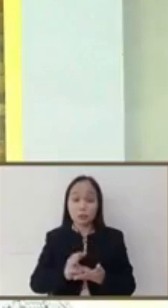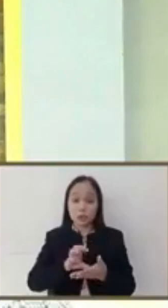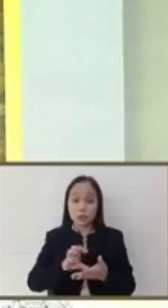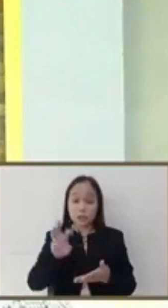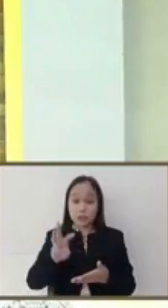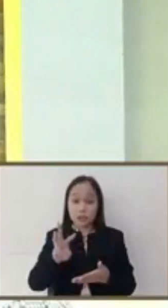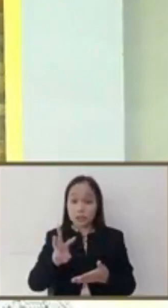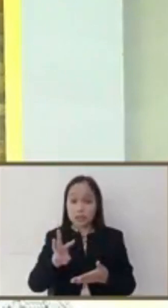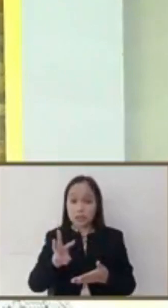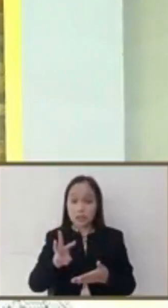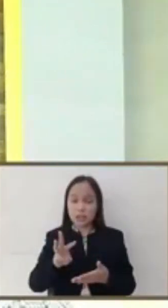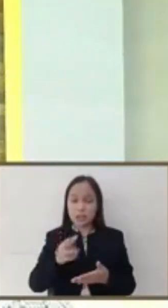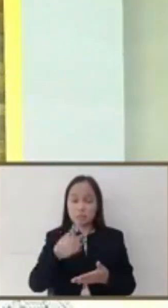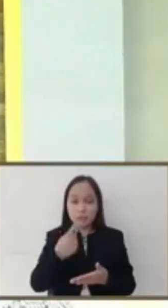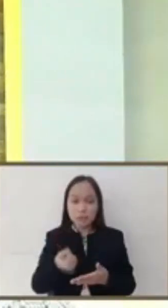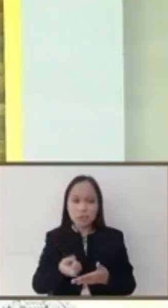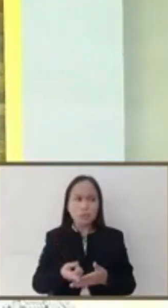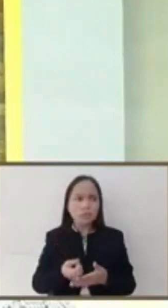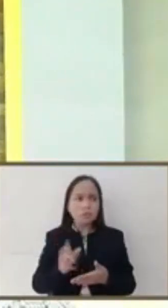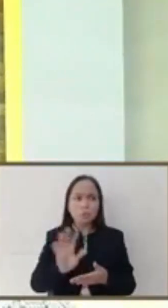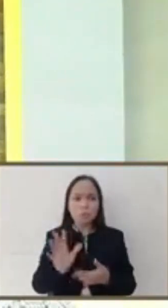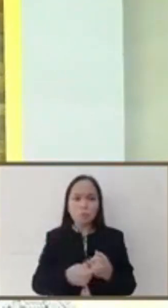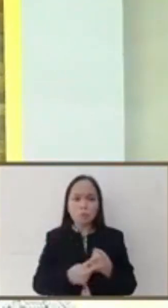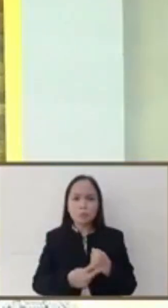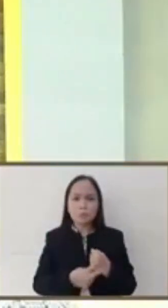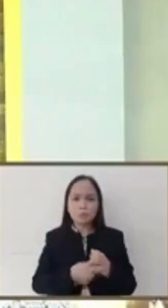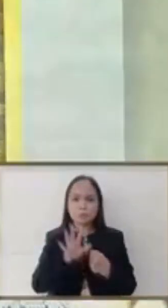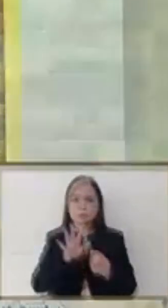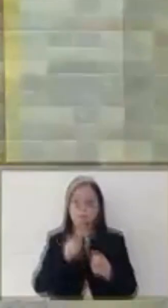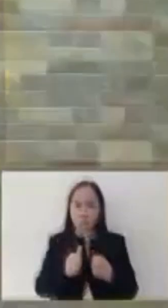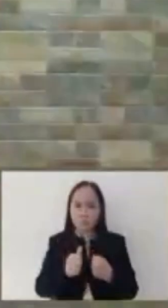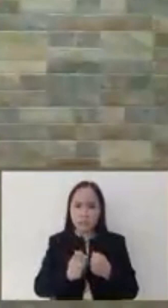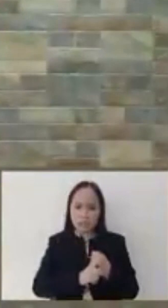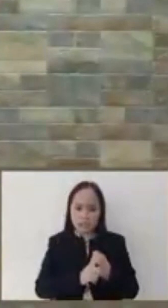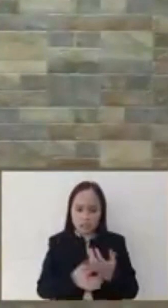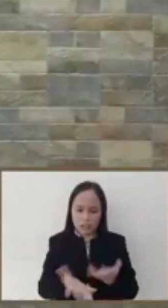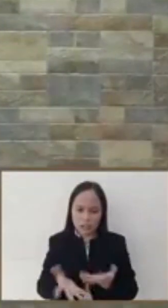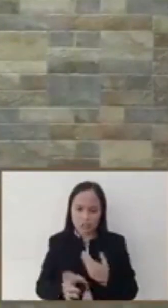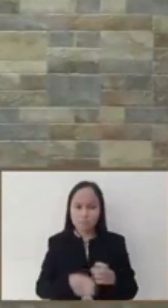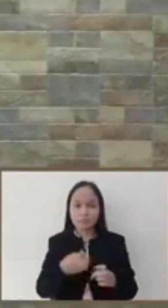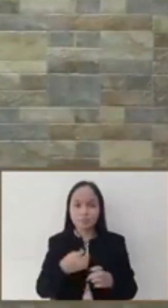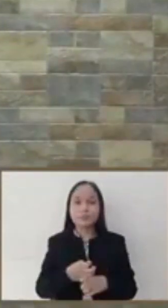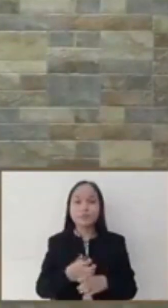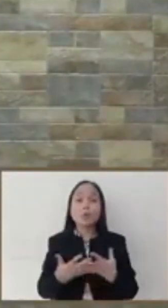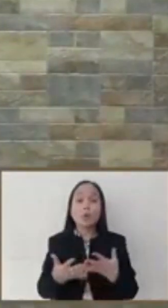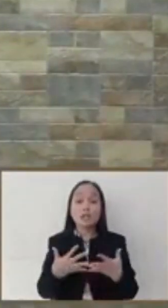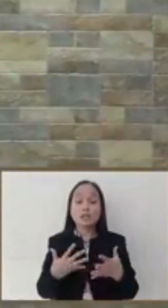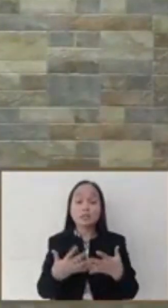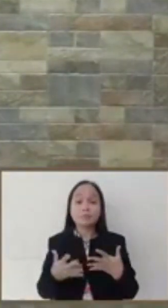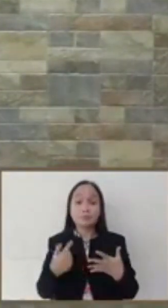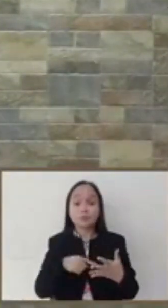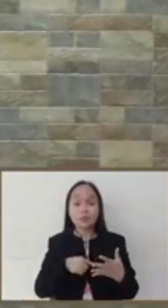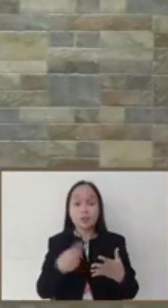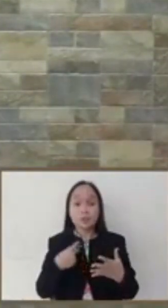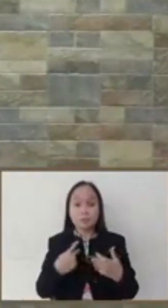Lay not up for yourselves treasures upon earth. Imagine, anumang pinupunduhan natin